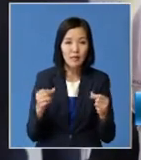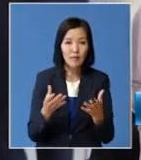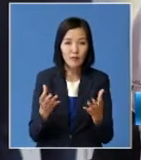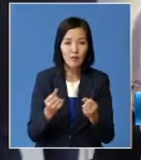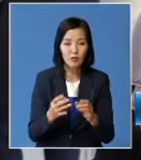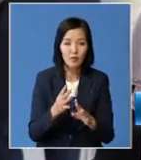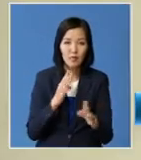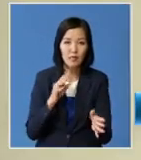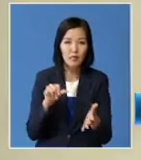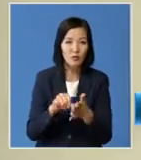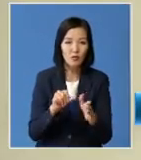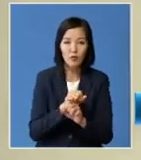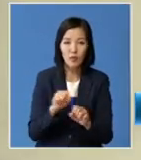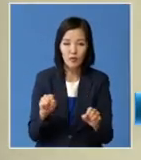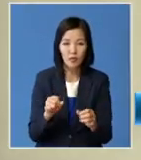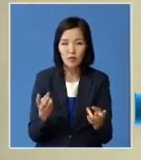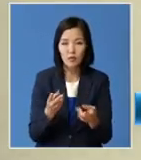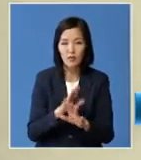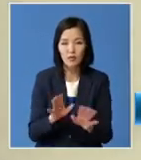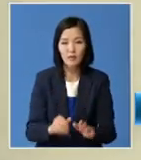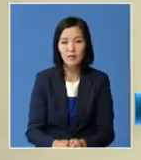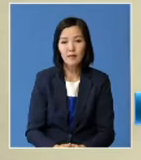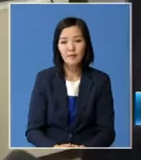үшін кезекке тұрудың еш қажеті жоқ, дейді мамандар.